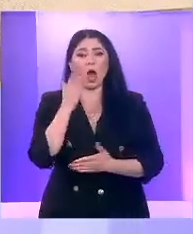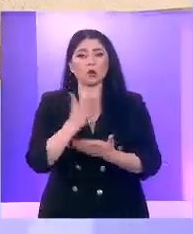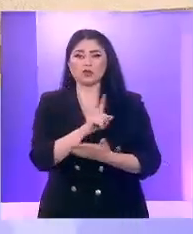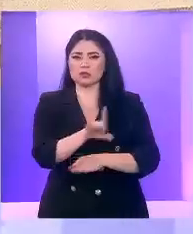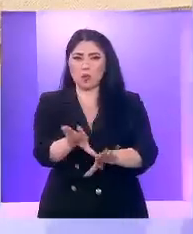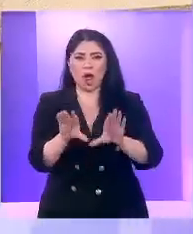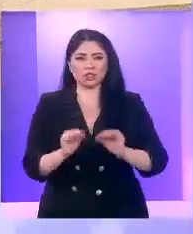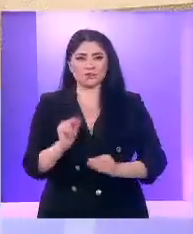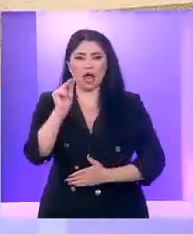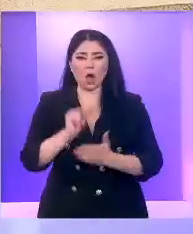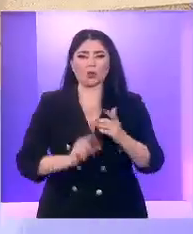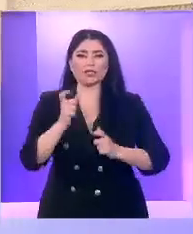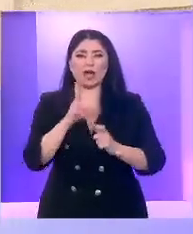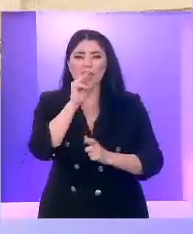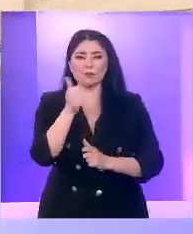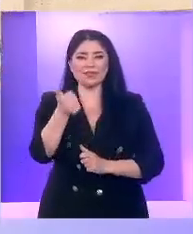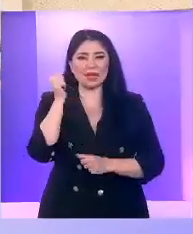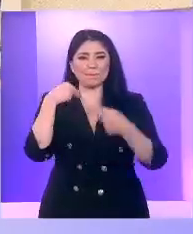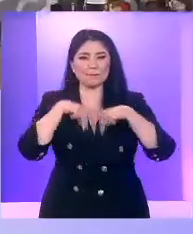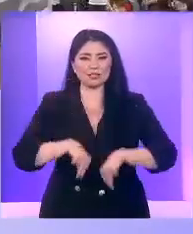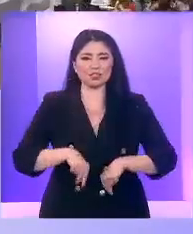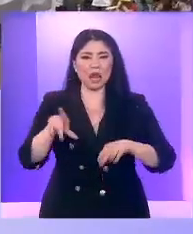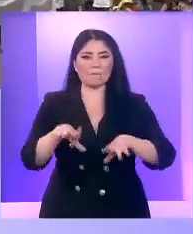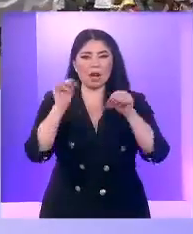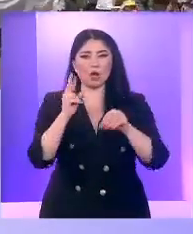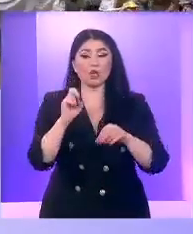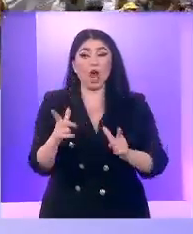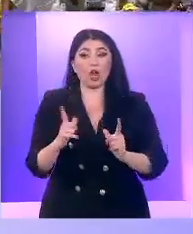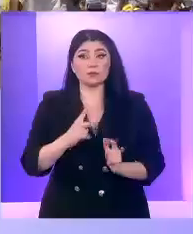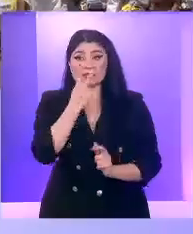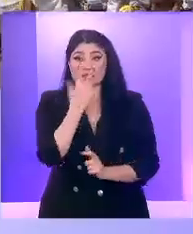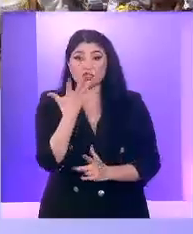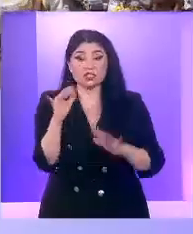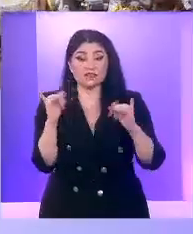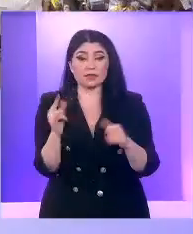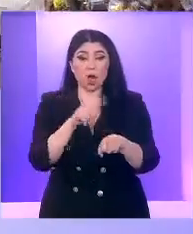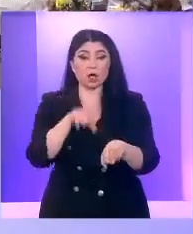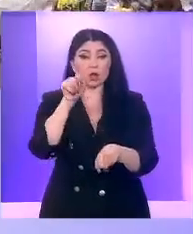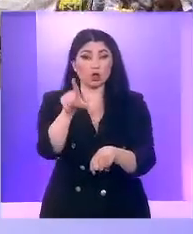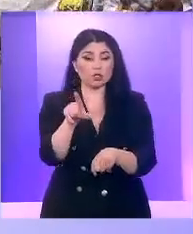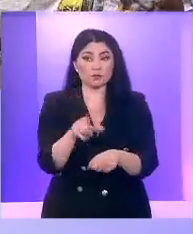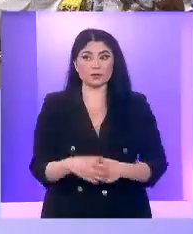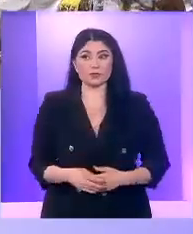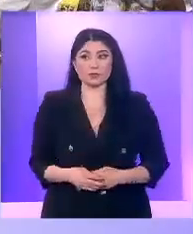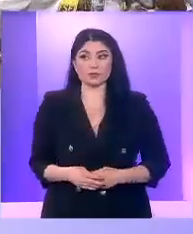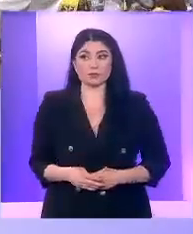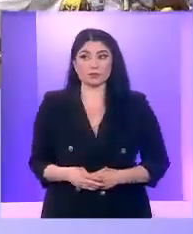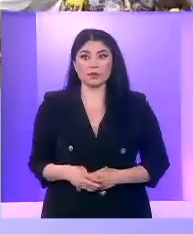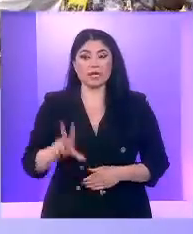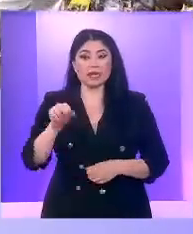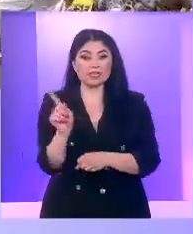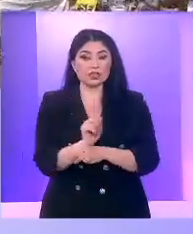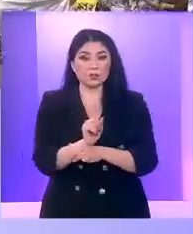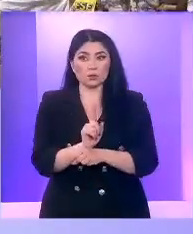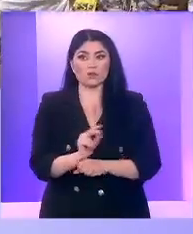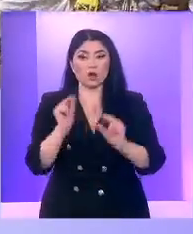nu accepte acordul de care vorbea președintele ieri la Cotroceni. Așteptăm să vedem ce se va întâmpla la ora 12, Andreea. În jumătate de